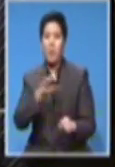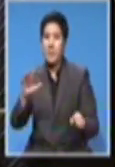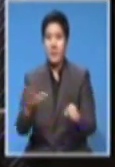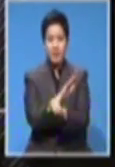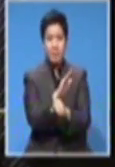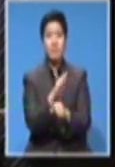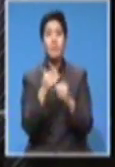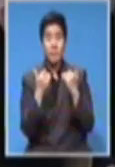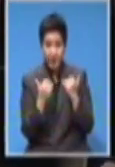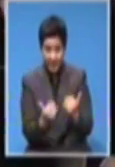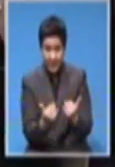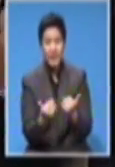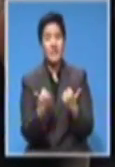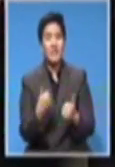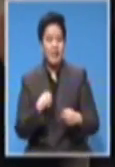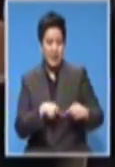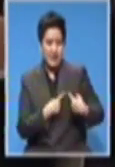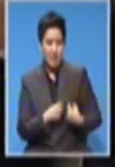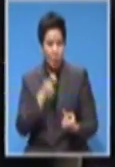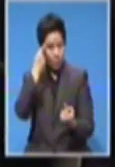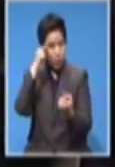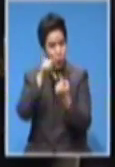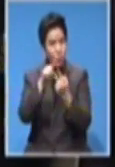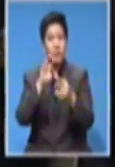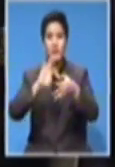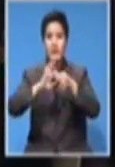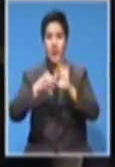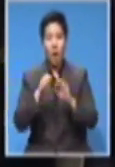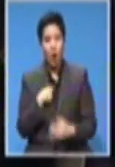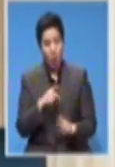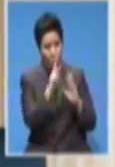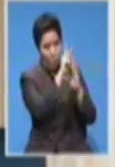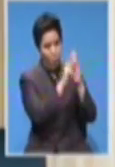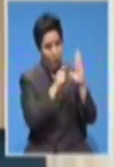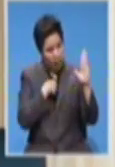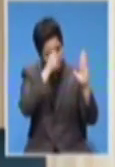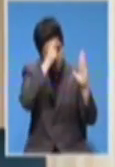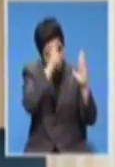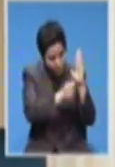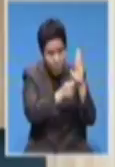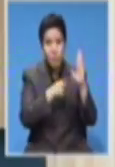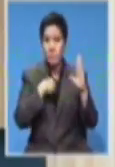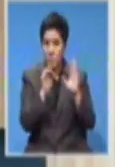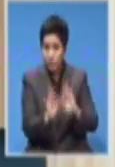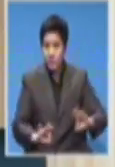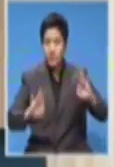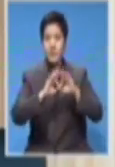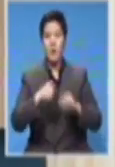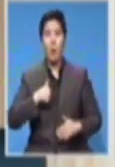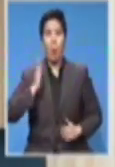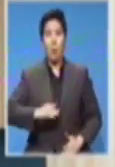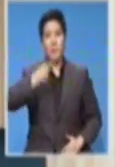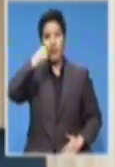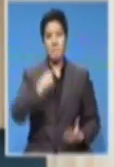ให้เต็มความสามารถของตนเองมีน้ำใจเป็นนักกีฬาเคารพกฎกติกาและให้ทุกคนระลึกถึงเสมอว่าท่านเป็นตัวแทนของคน